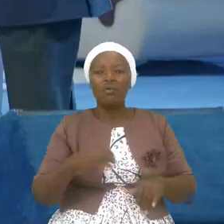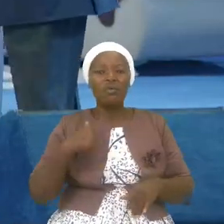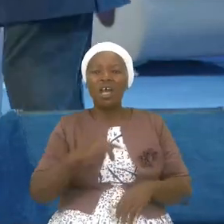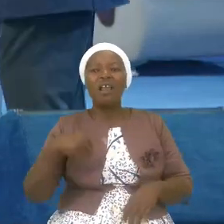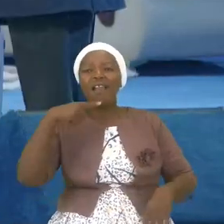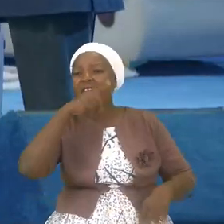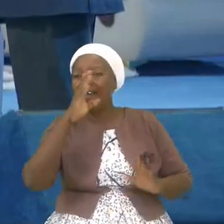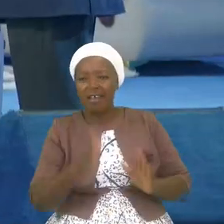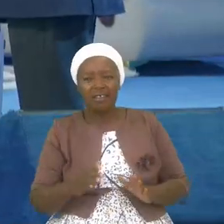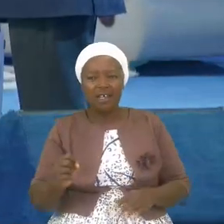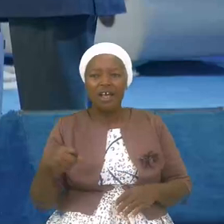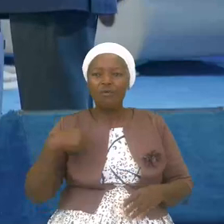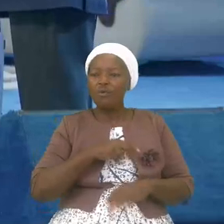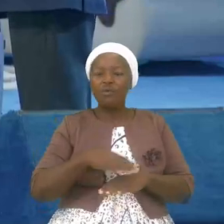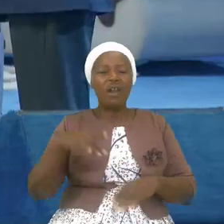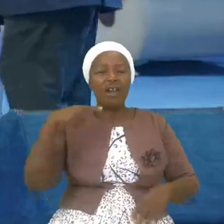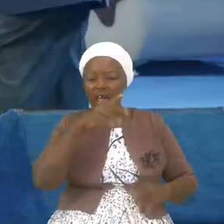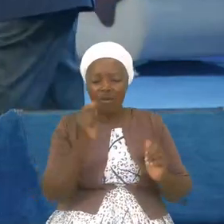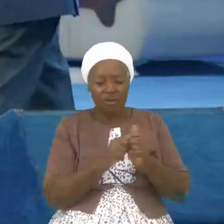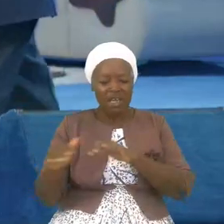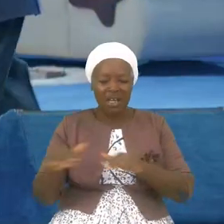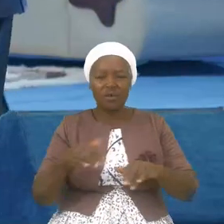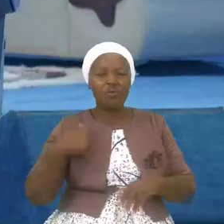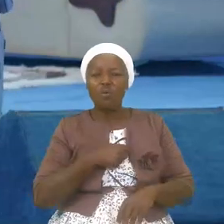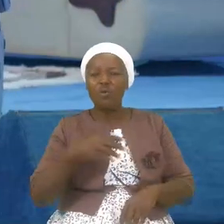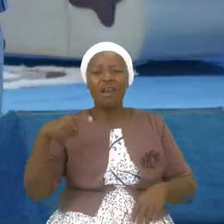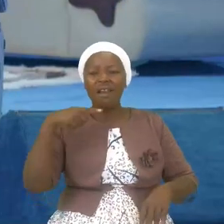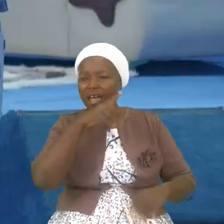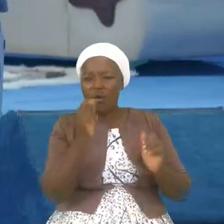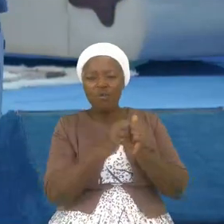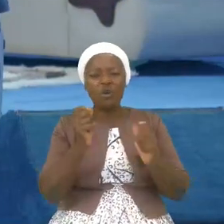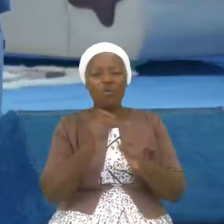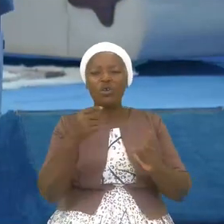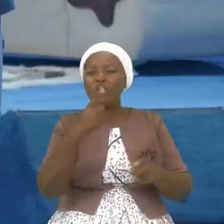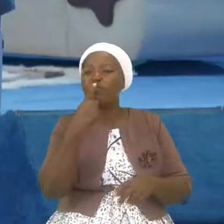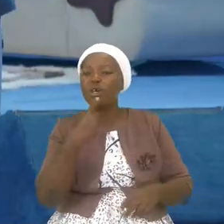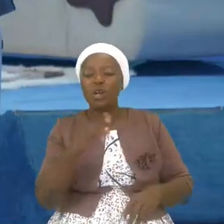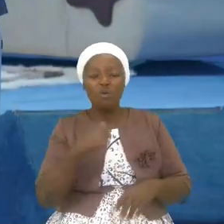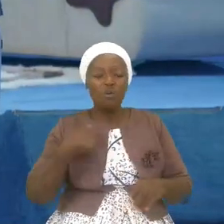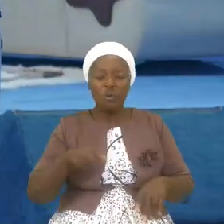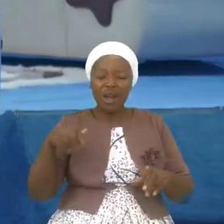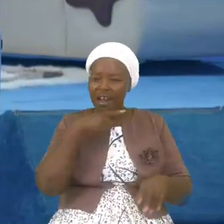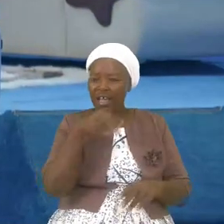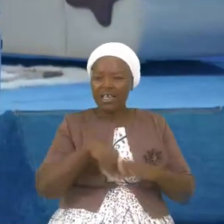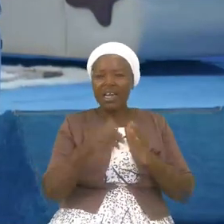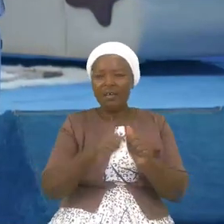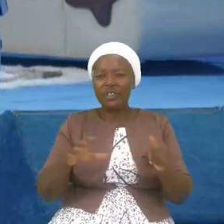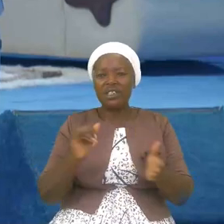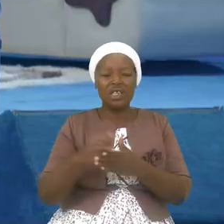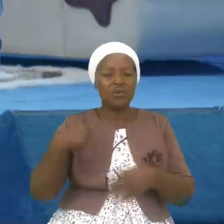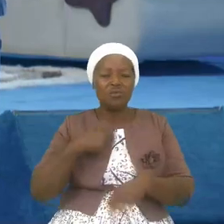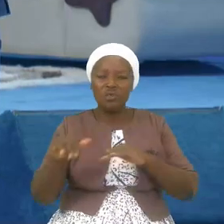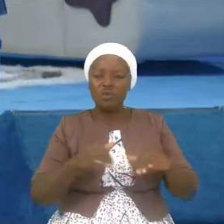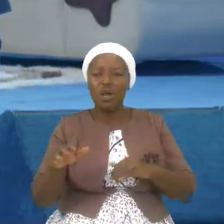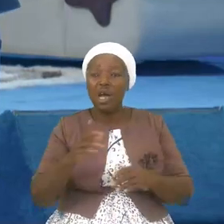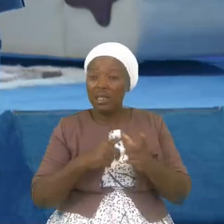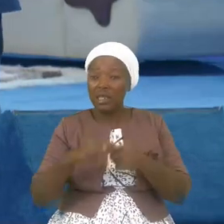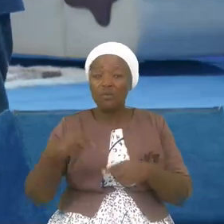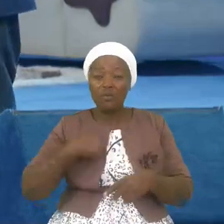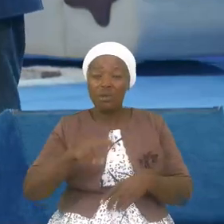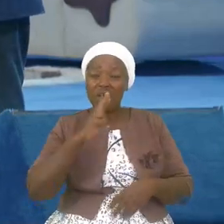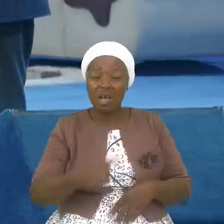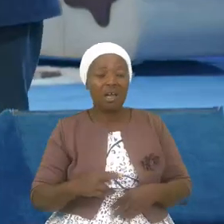Nous sommes menteurs. Nous mentons par nos actions. Nous mentons par les paroles de la bouche. Nous mentons dans tout ce que nous faisons.